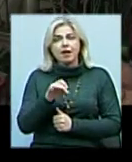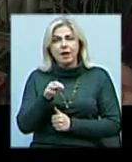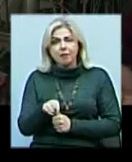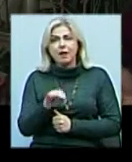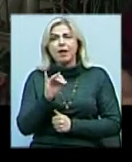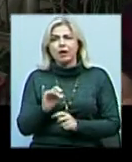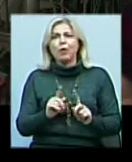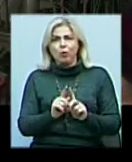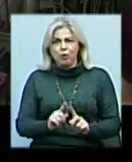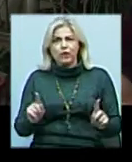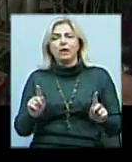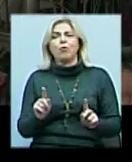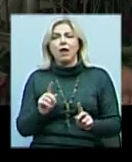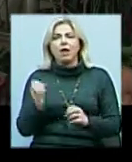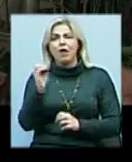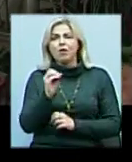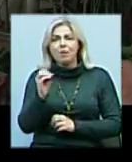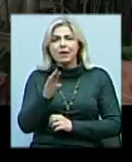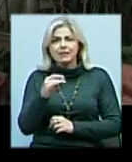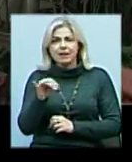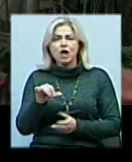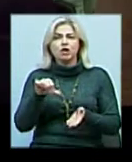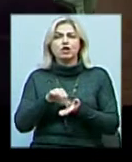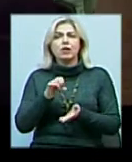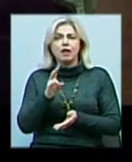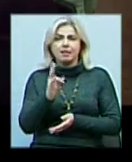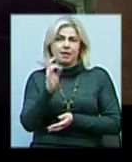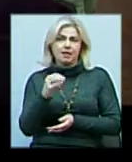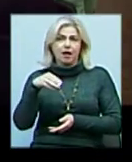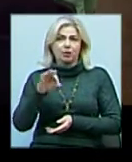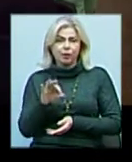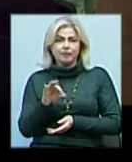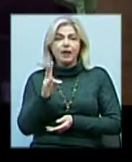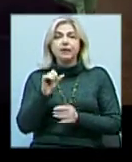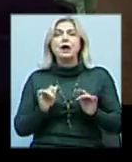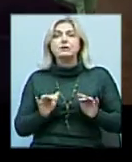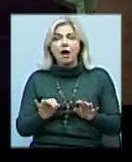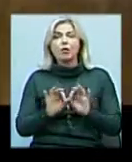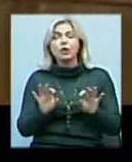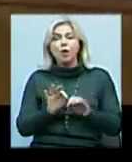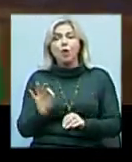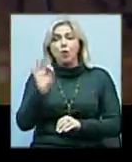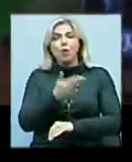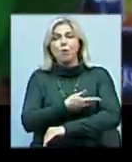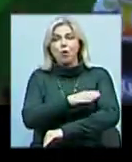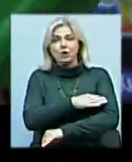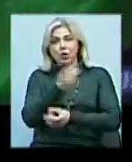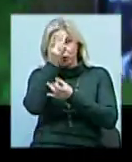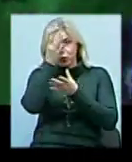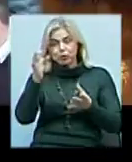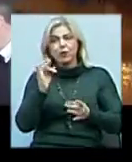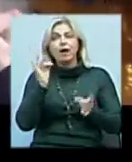Унії Європейської, і членом таким НАТО. На заході розповідали про польську культуру та лунали народні